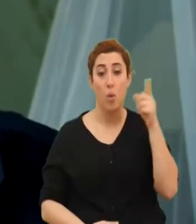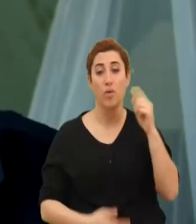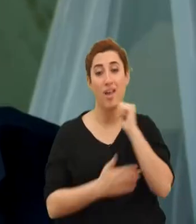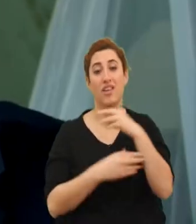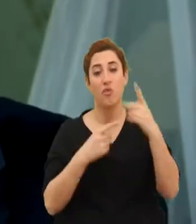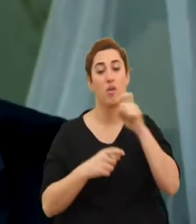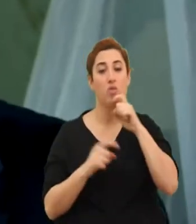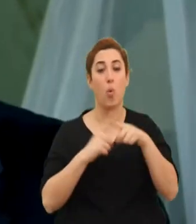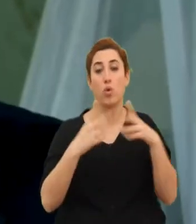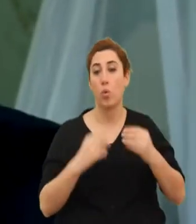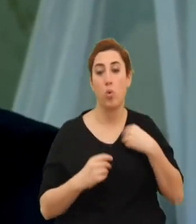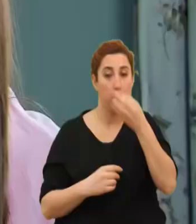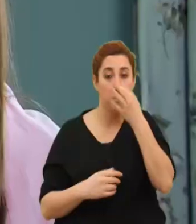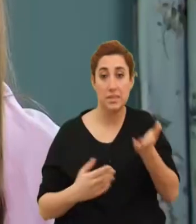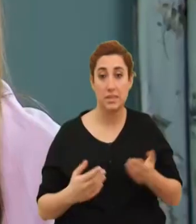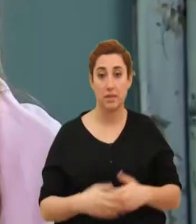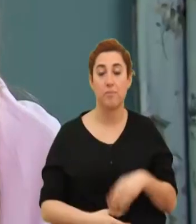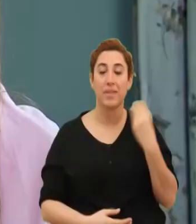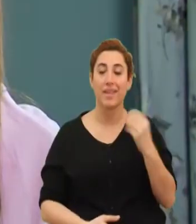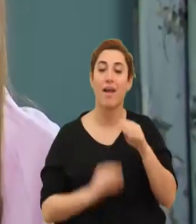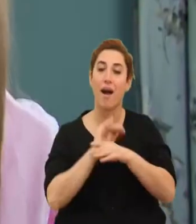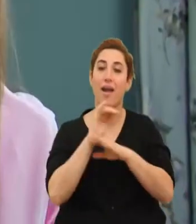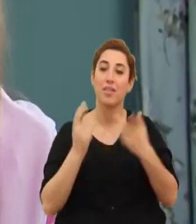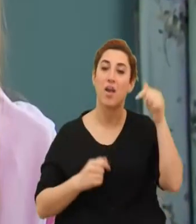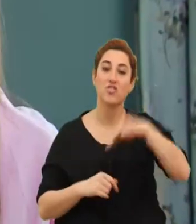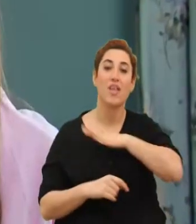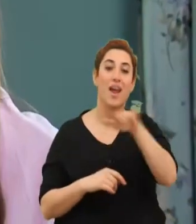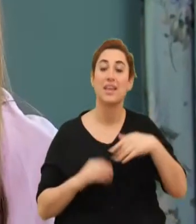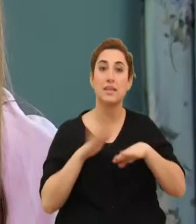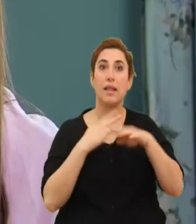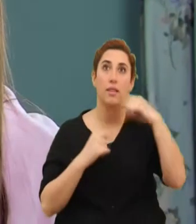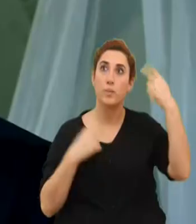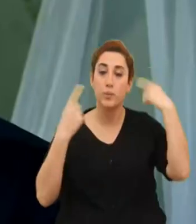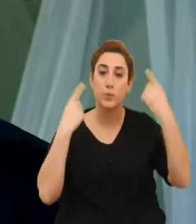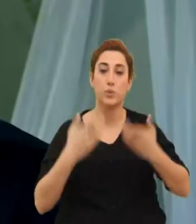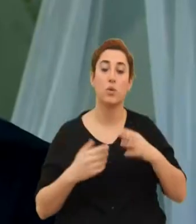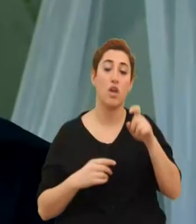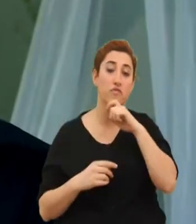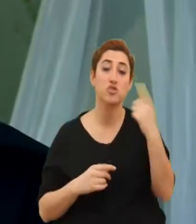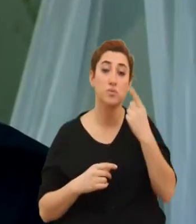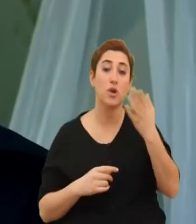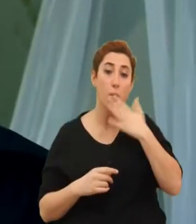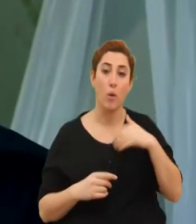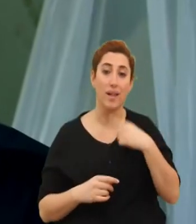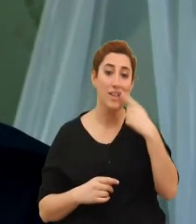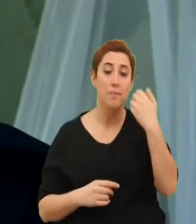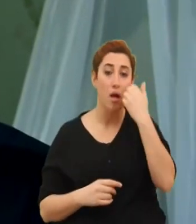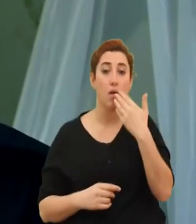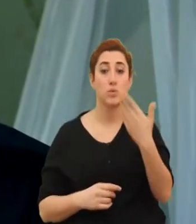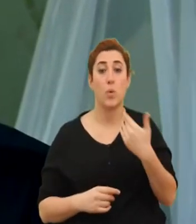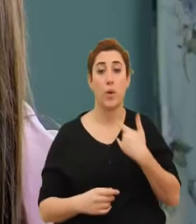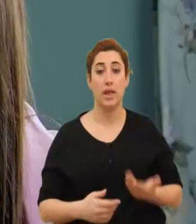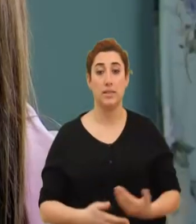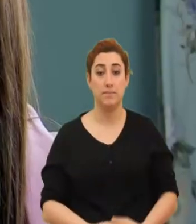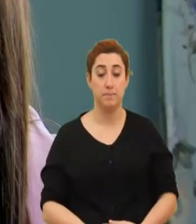Ben de ona yardım ederek bu yanlışa ortak oluyorum. Bu kadar basit. Ya iyi de hayatım ya. Aşağıda herkes neler düşündü? Yanlış bir şey yok desem yalan